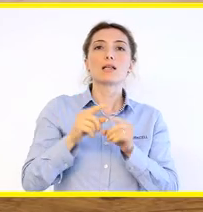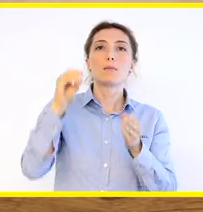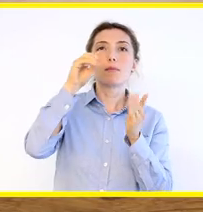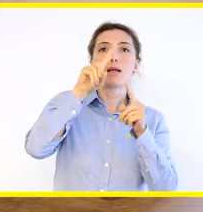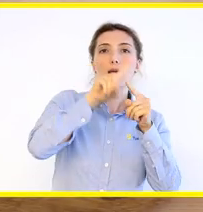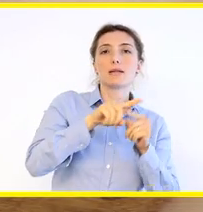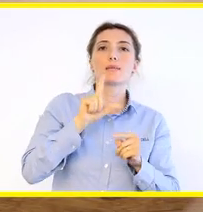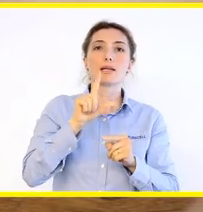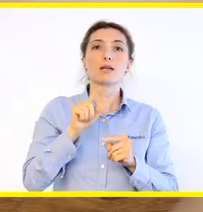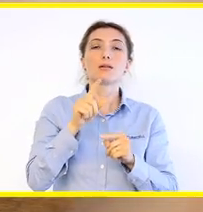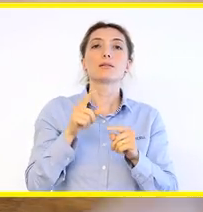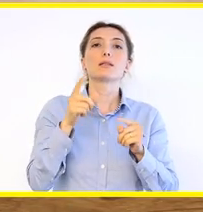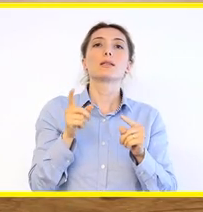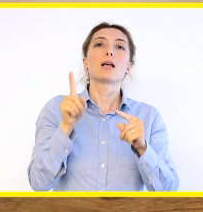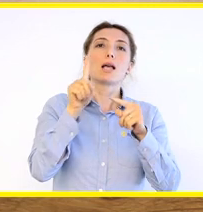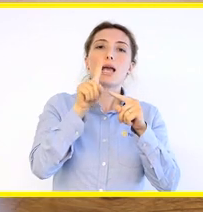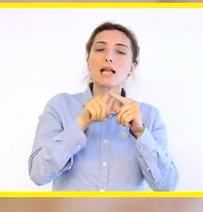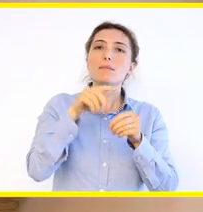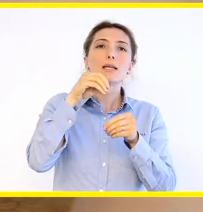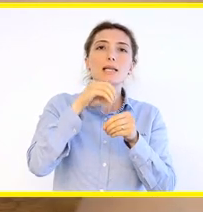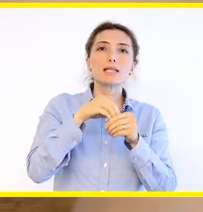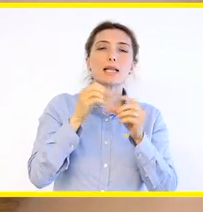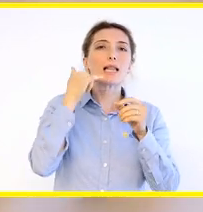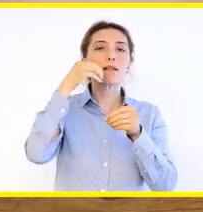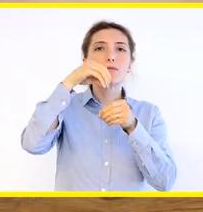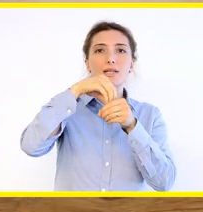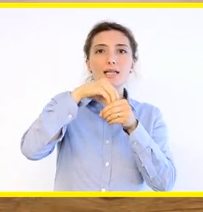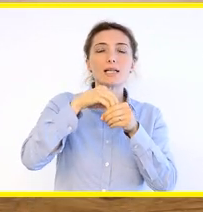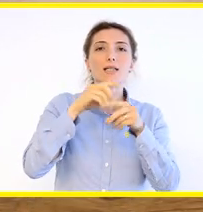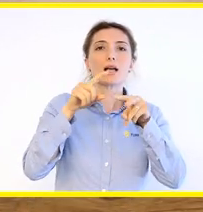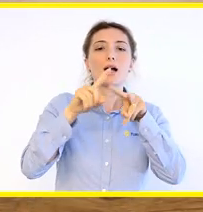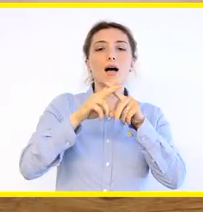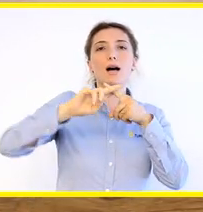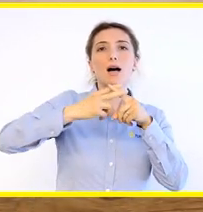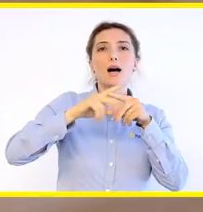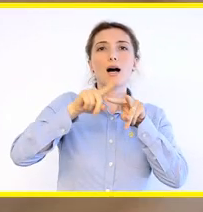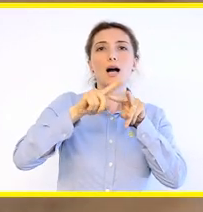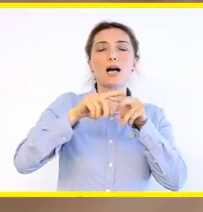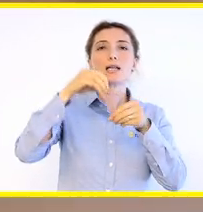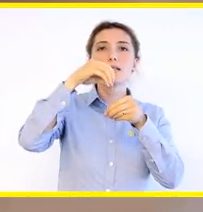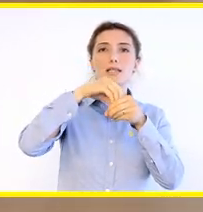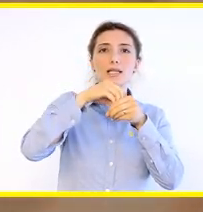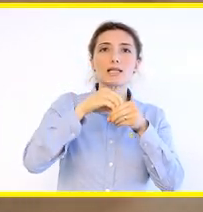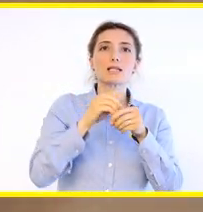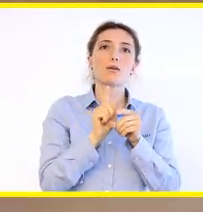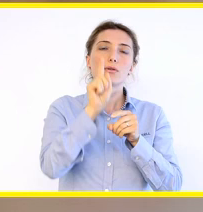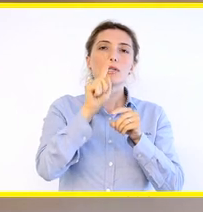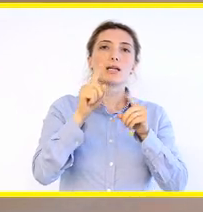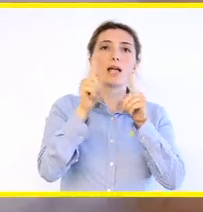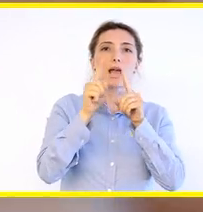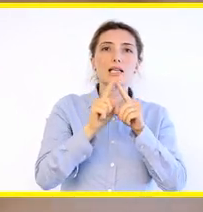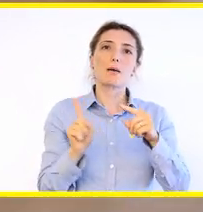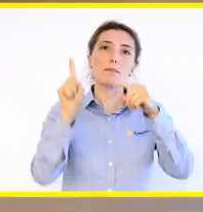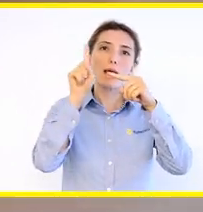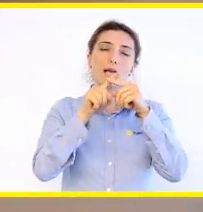henüz eklemediyseniz, cihazınızın Ayarlar menüsünü açın. Hesaplar bölümü altında Hesap Ekle'ye dokunun